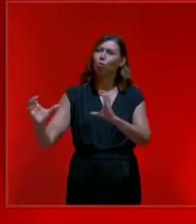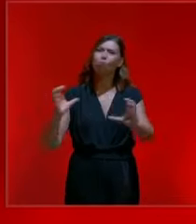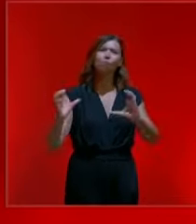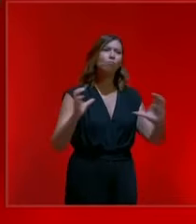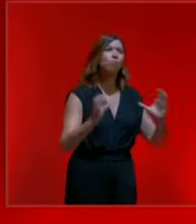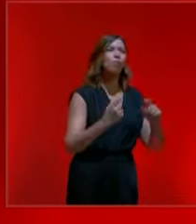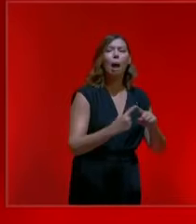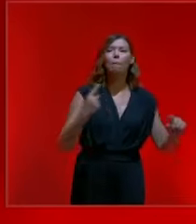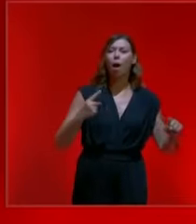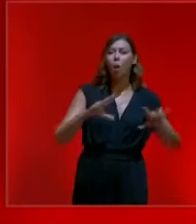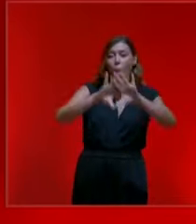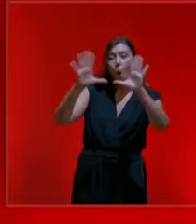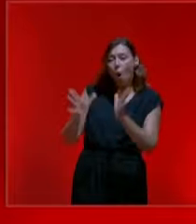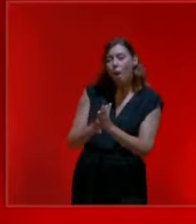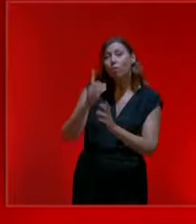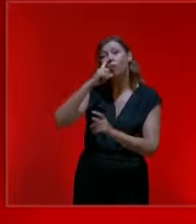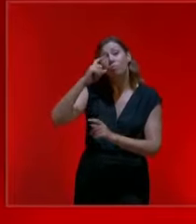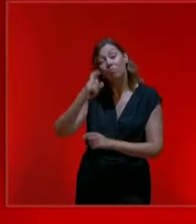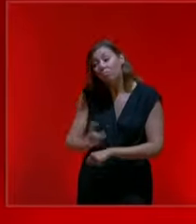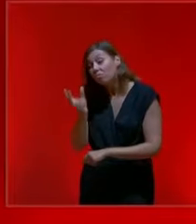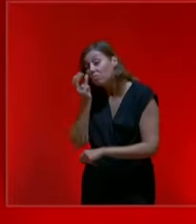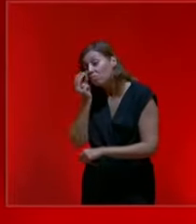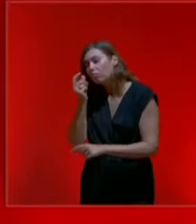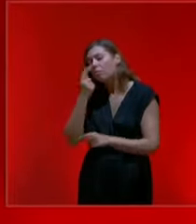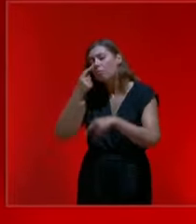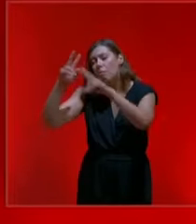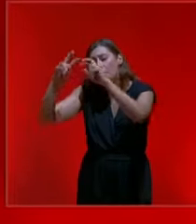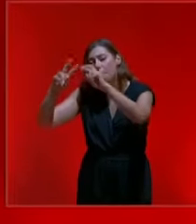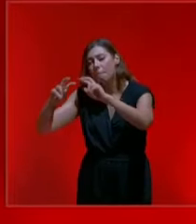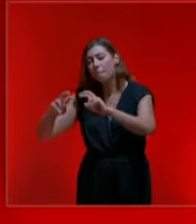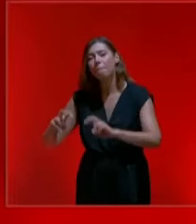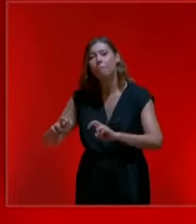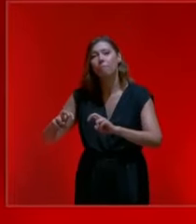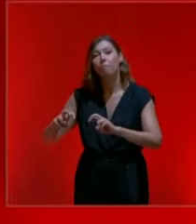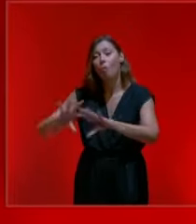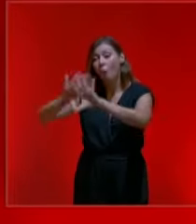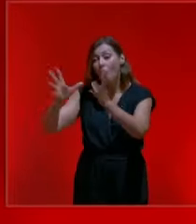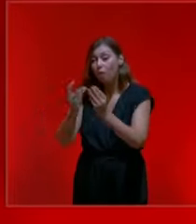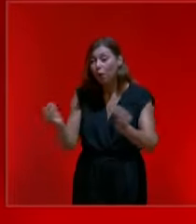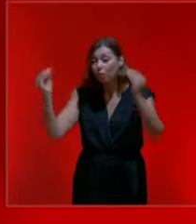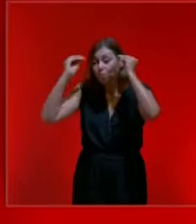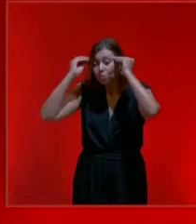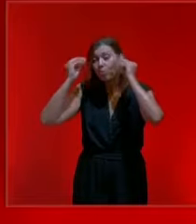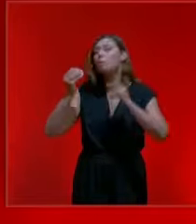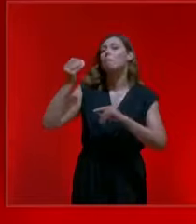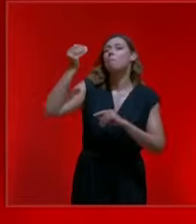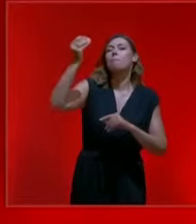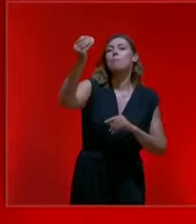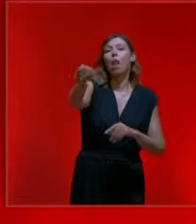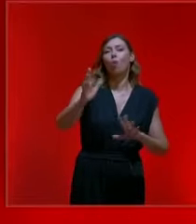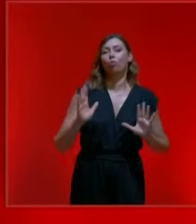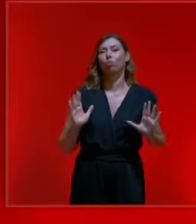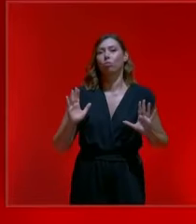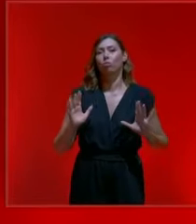ως ιστορική αυτοσυνείδηση, αλλά και ως προϋπόθεση για να βαδίσουμε στο μέλλον με αυτή την κοινή κληρονομιά. Και δεν πρέπει σε αυτή τη